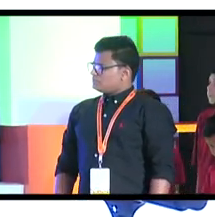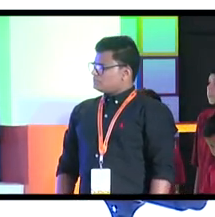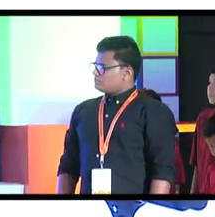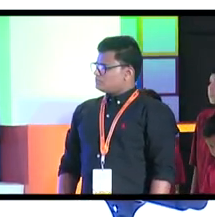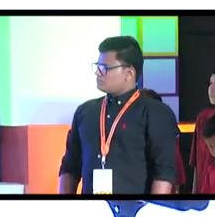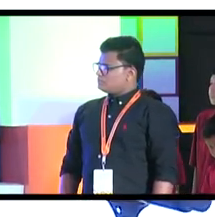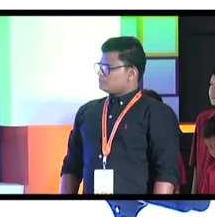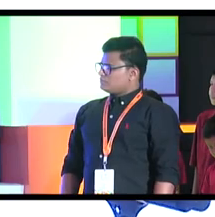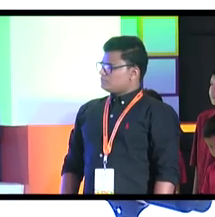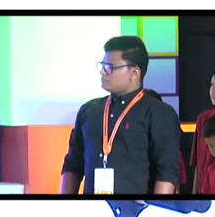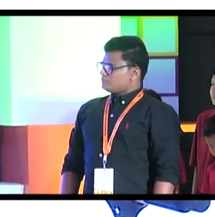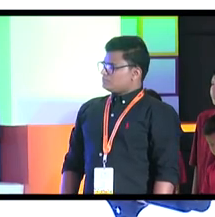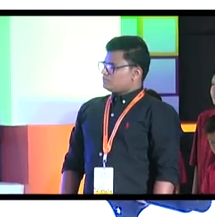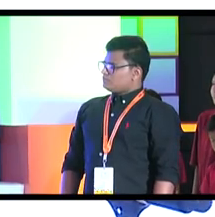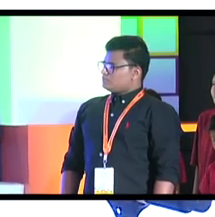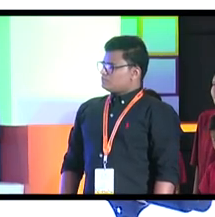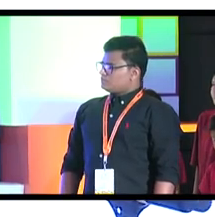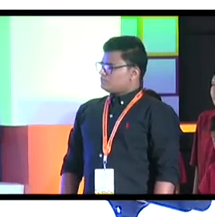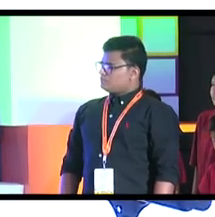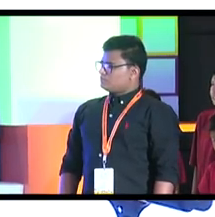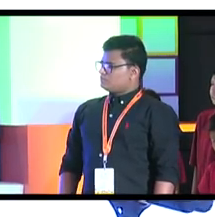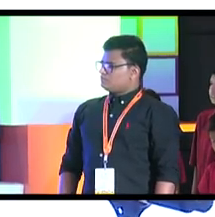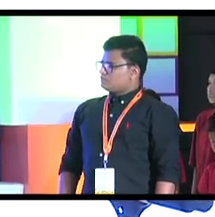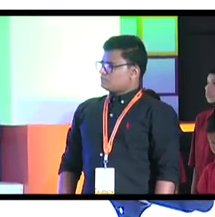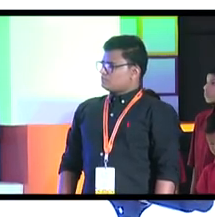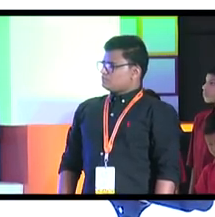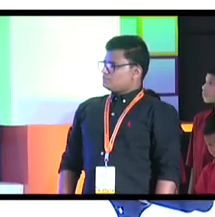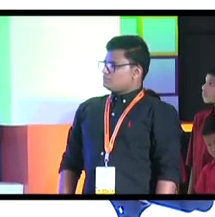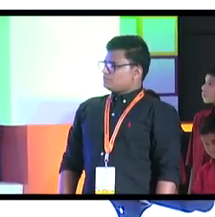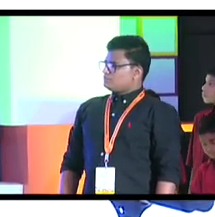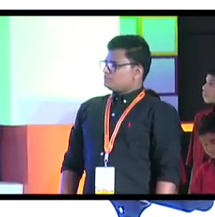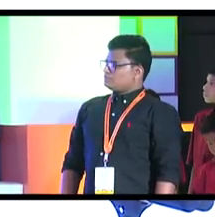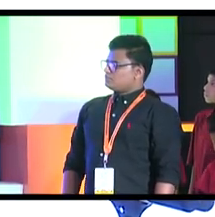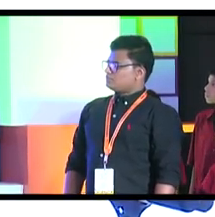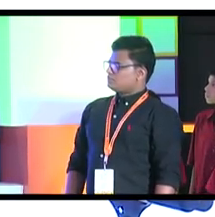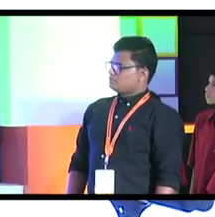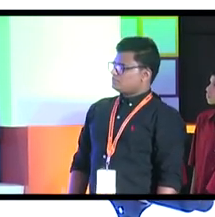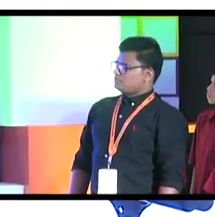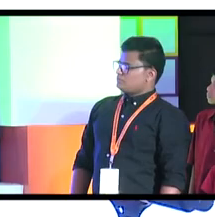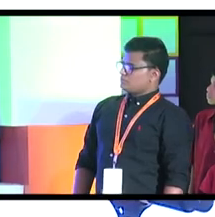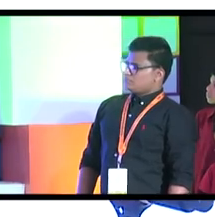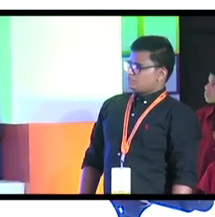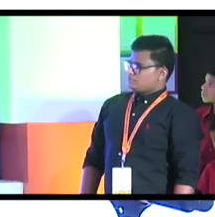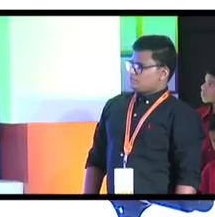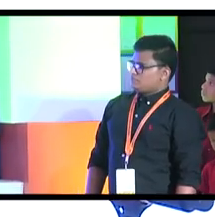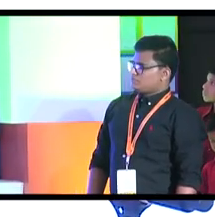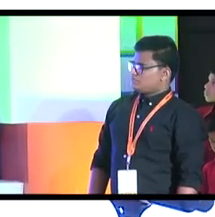आपको पता होगा कि ब्रेल में 6 डॉट्स का ही कॉम्बिनेशन परम्यूटेशन होता है जो स्क्रिप्ट बनाता है. सीखने